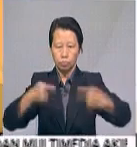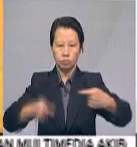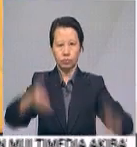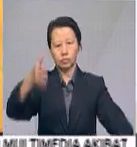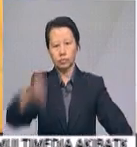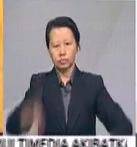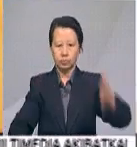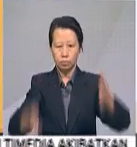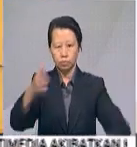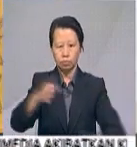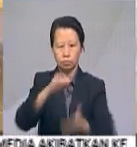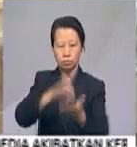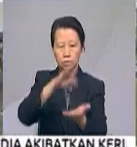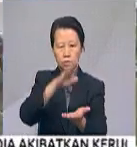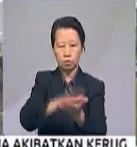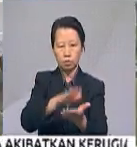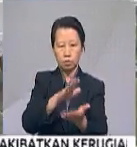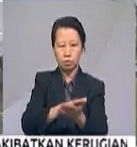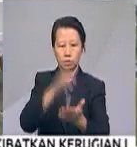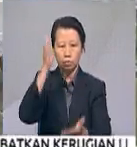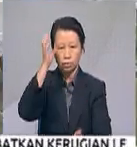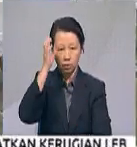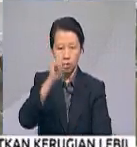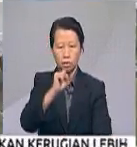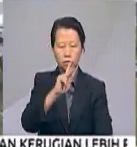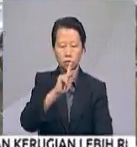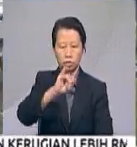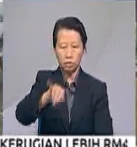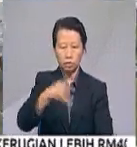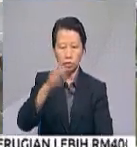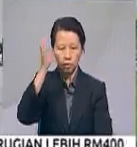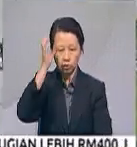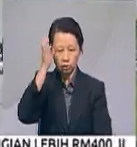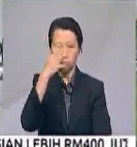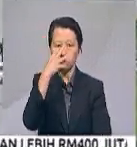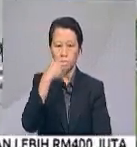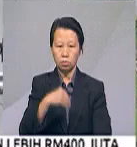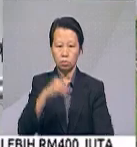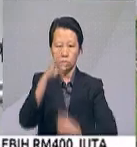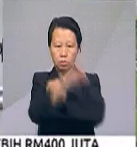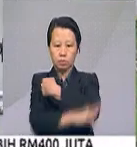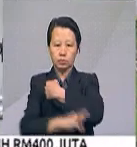peringkat kebangsaan di Sekolah Jenis Kebangsaan China SJKC Kelpin, Seremban.